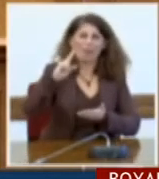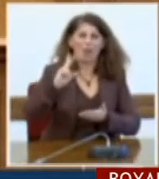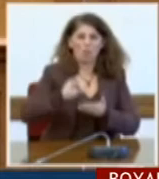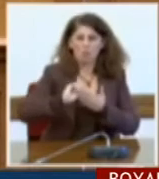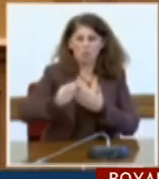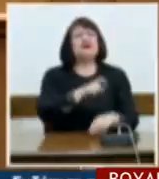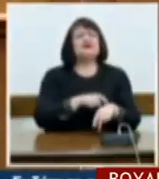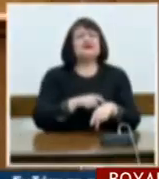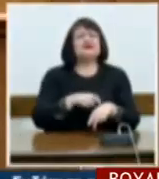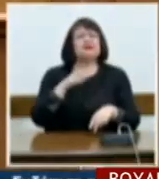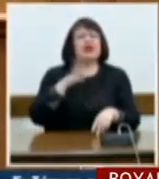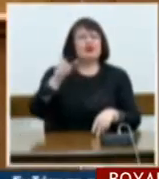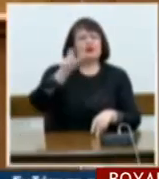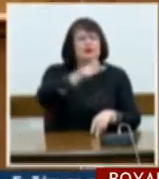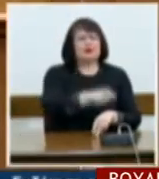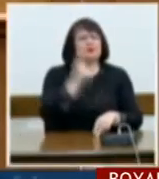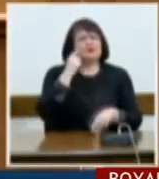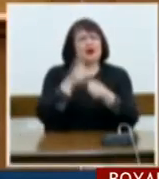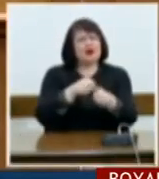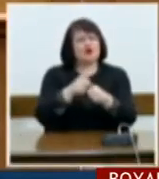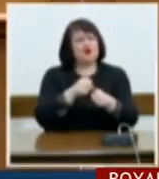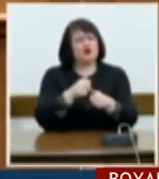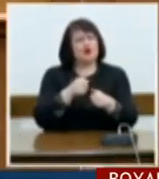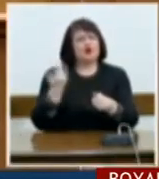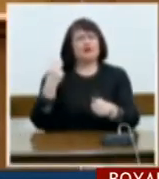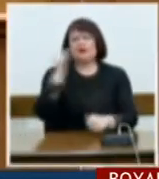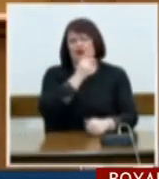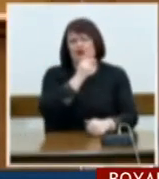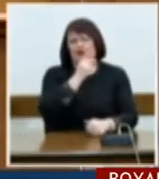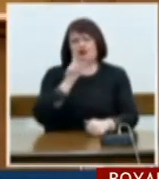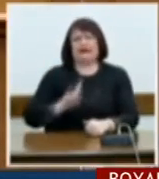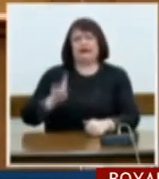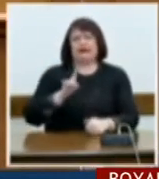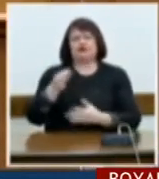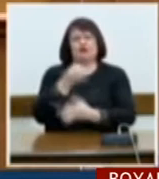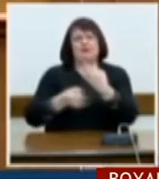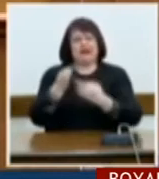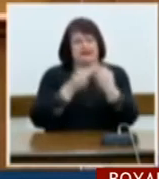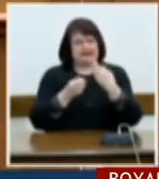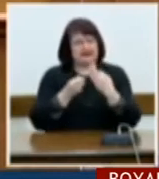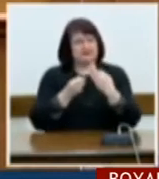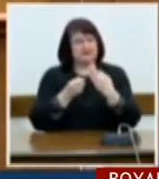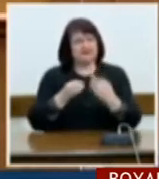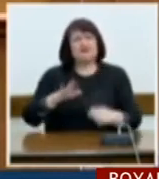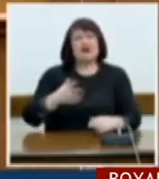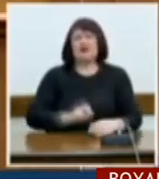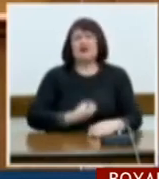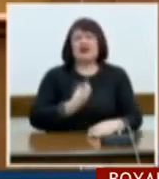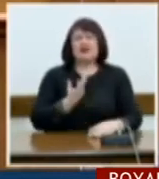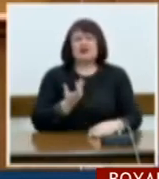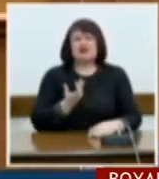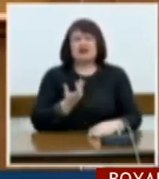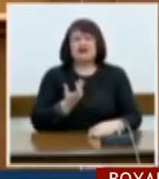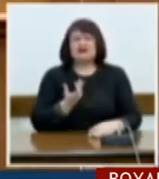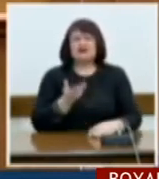λάμβαναν κανονικά. Την ομιλία του κ. Μητσοτάκη Μάλλον θα αισθάνθηκαν ότι απευθύνεται